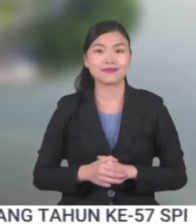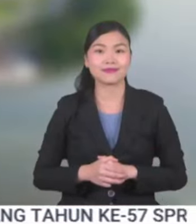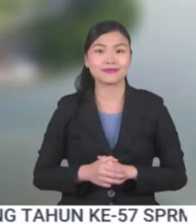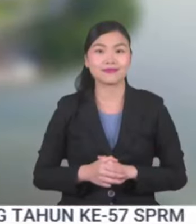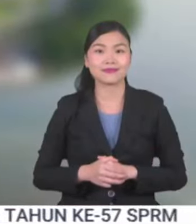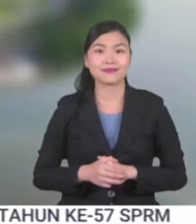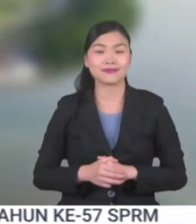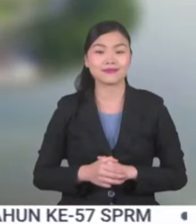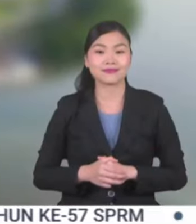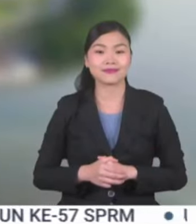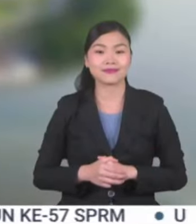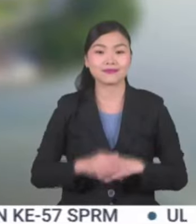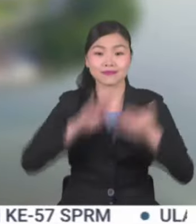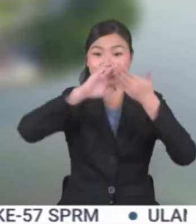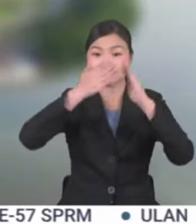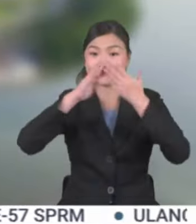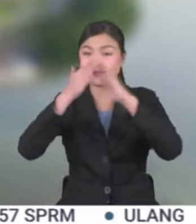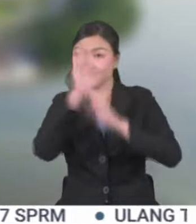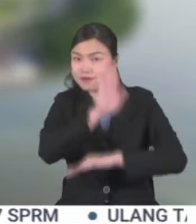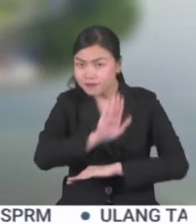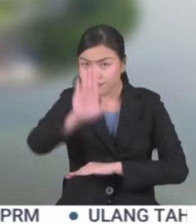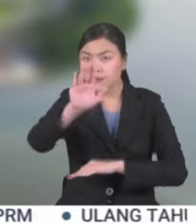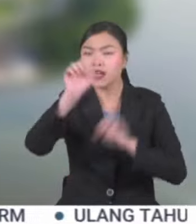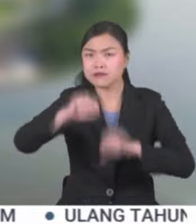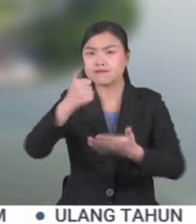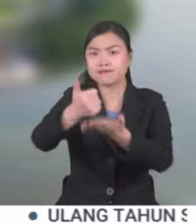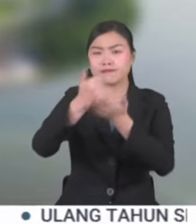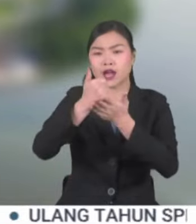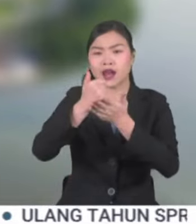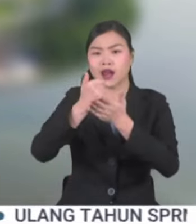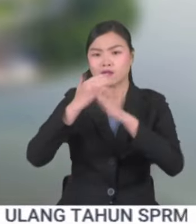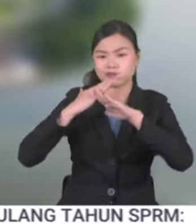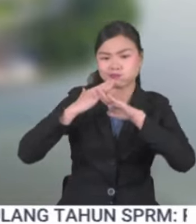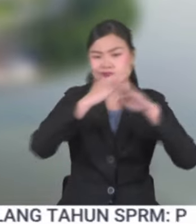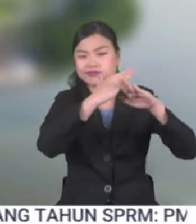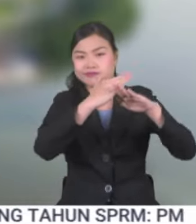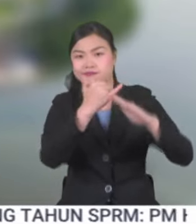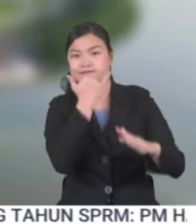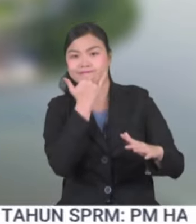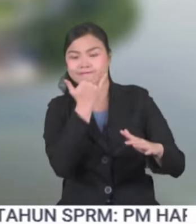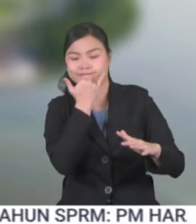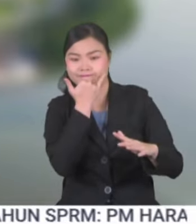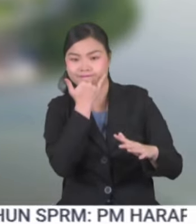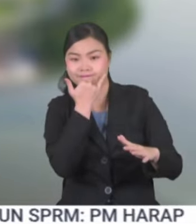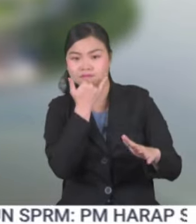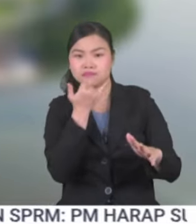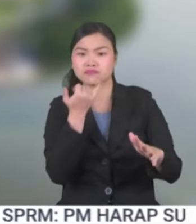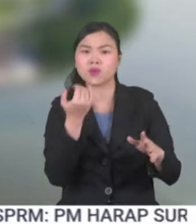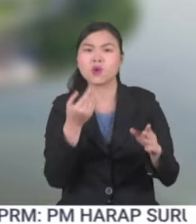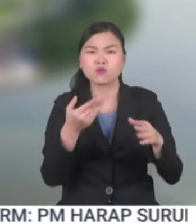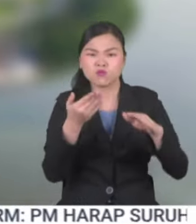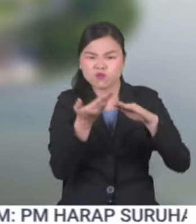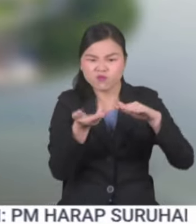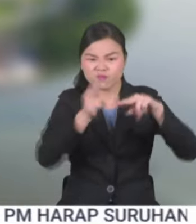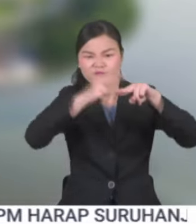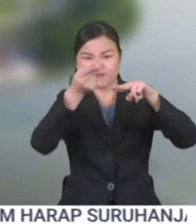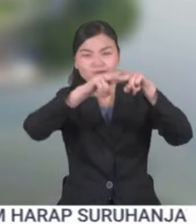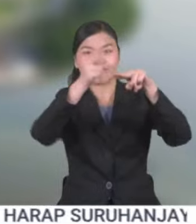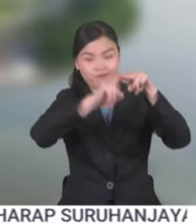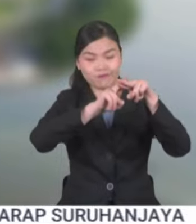RTM komuniti Madani dapat membantu memerangi kegiatan jenayah komersial yang semakin meningkat